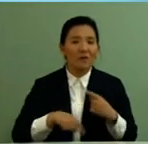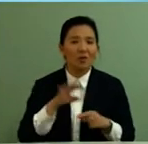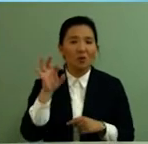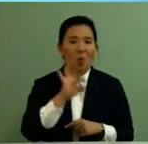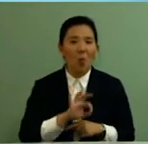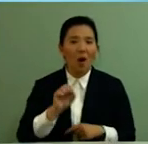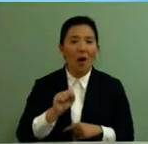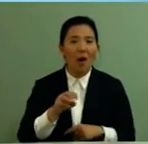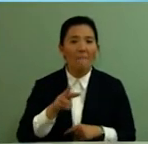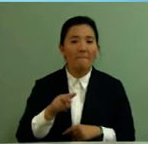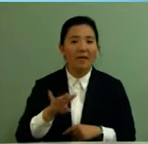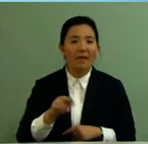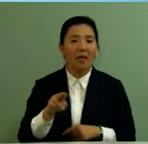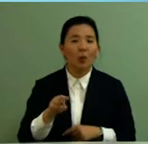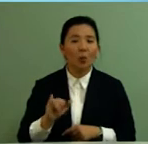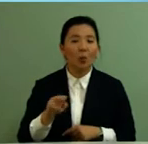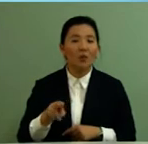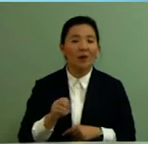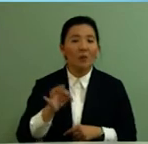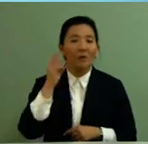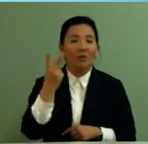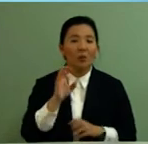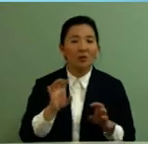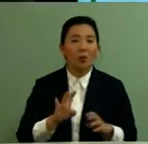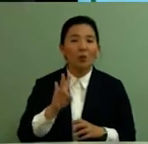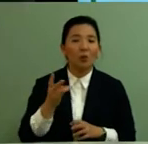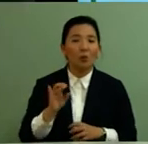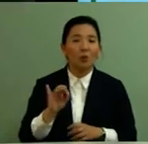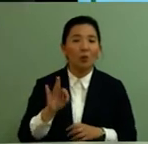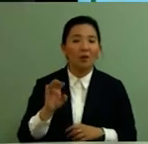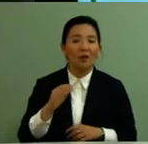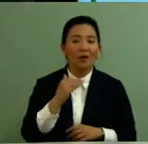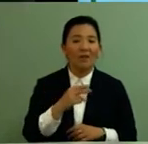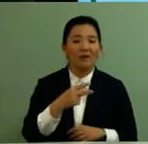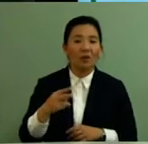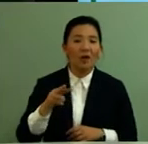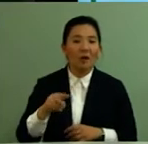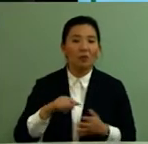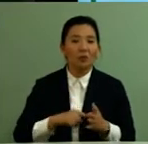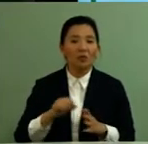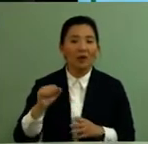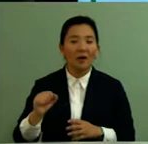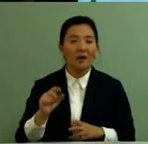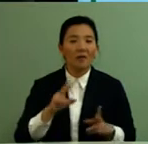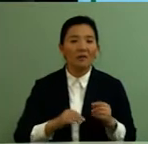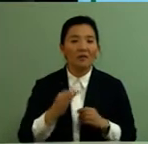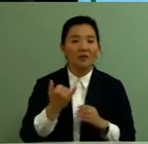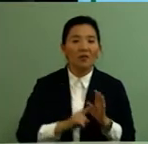о амплитуде. Вспоминаем второй закон Ньютона. F равно m умножить на a.